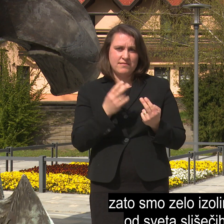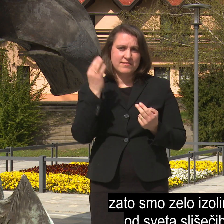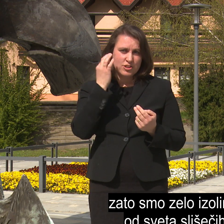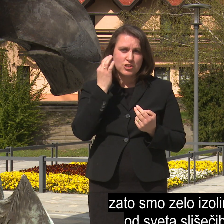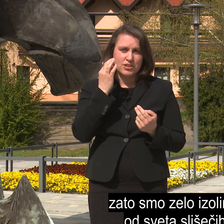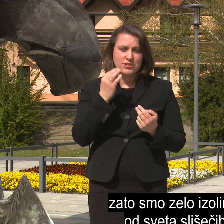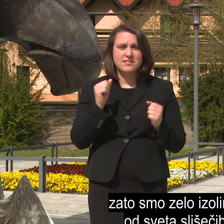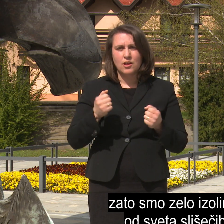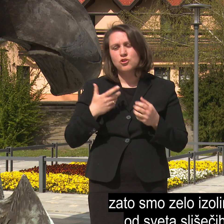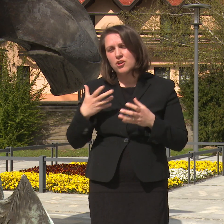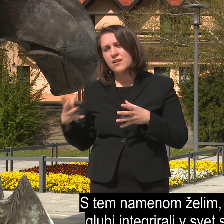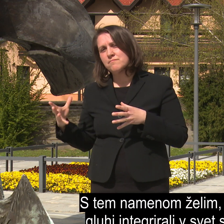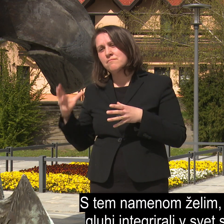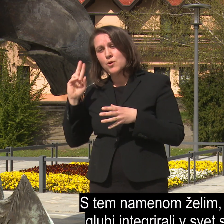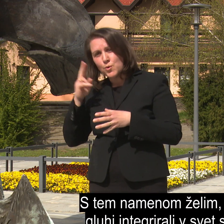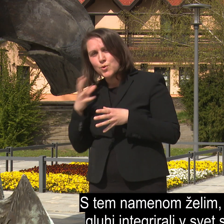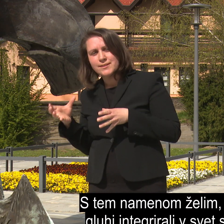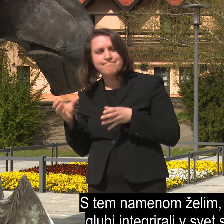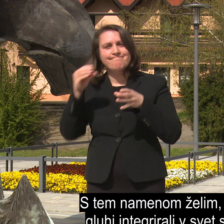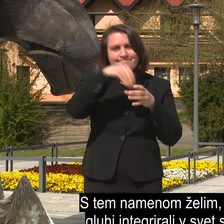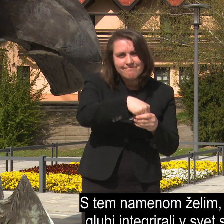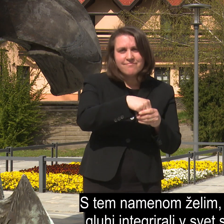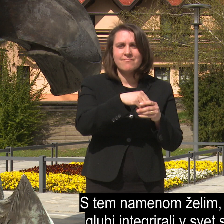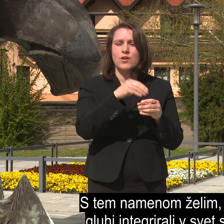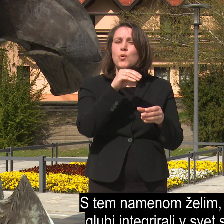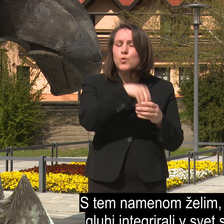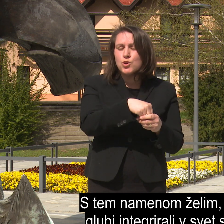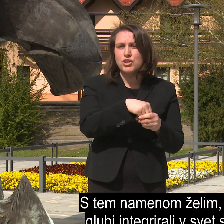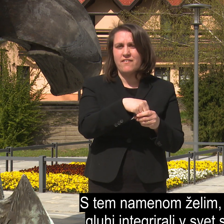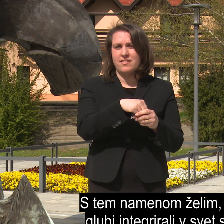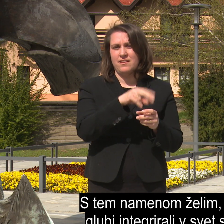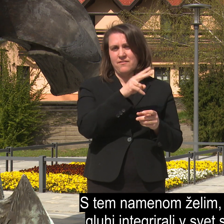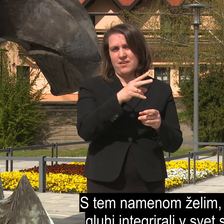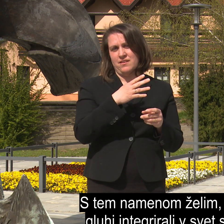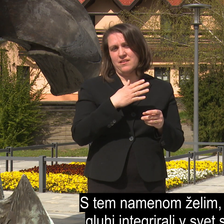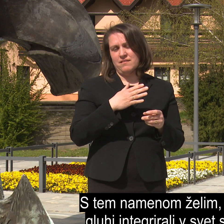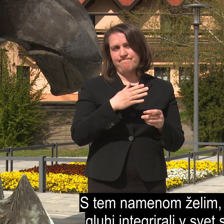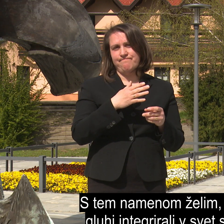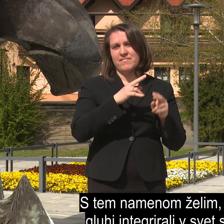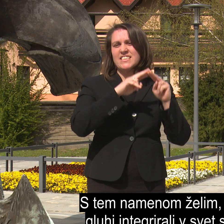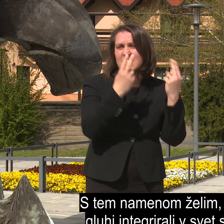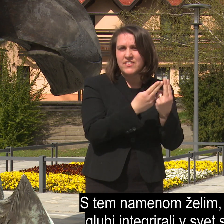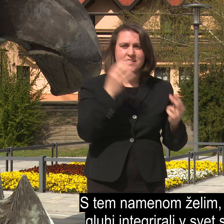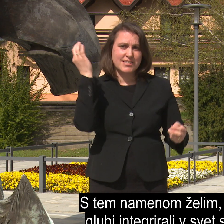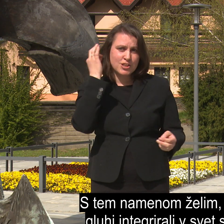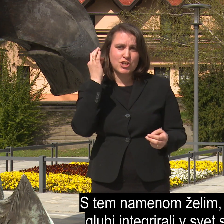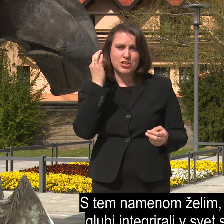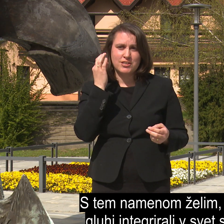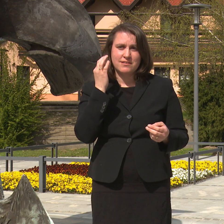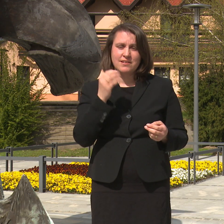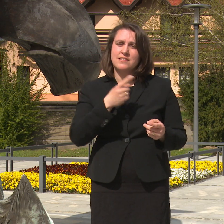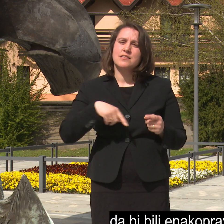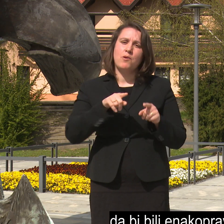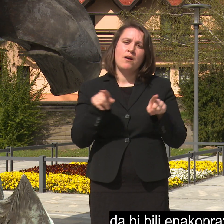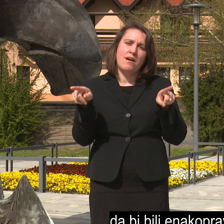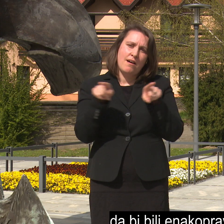smo zelo izolirani od sveta slišečih. In s tem namenom želim, da bi se gluhi integrirali v svet